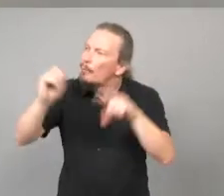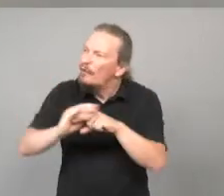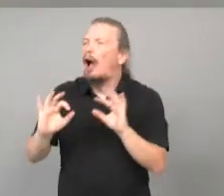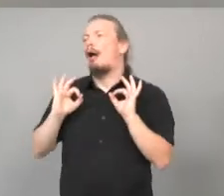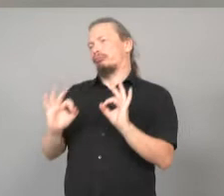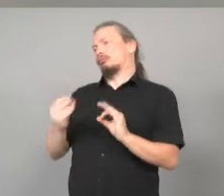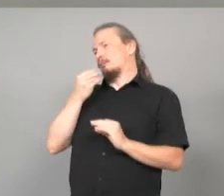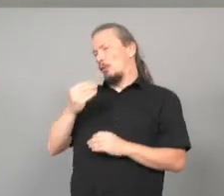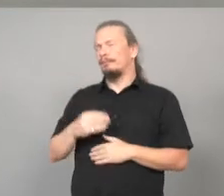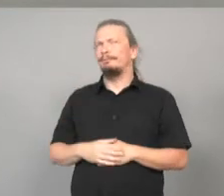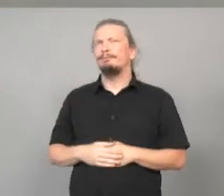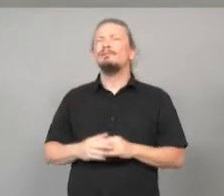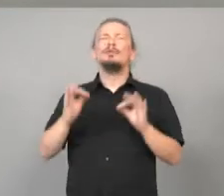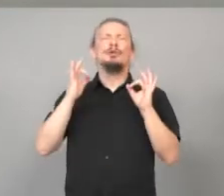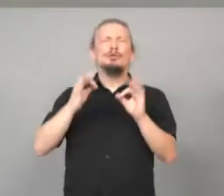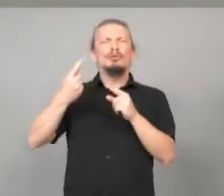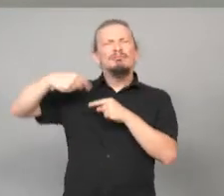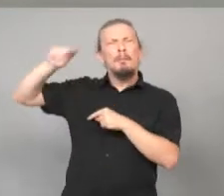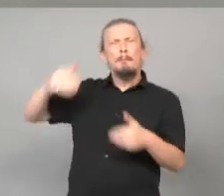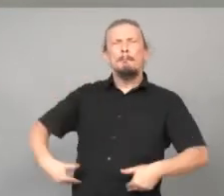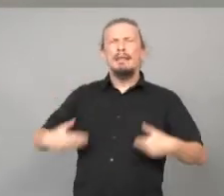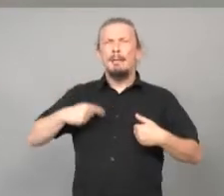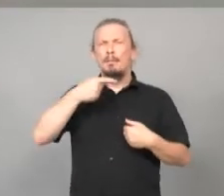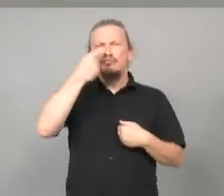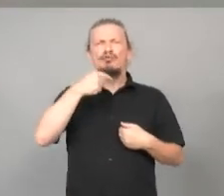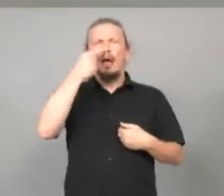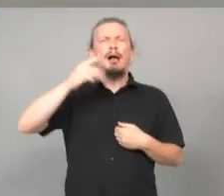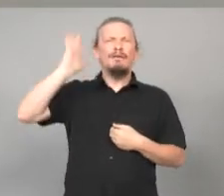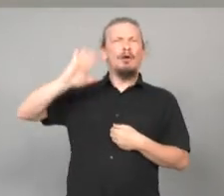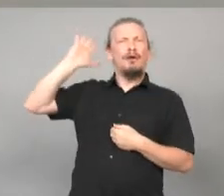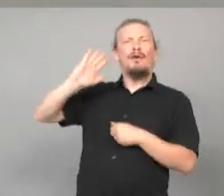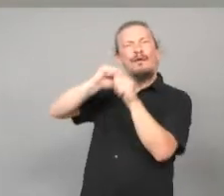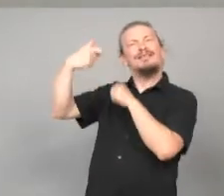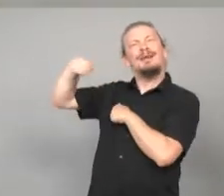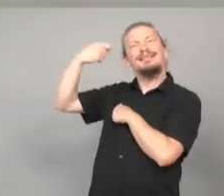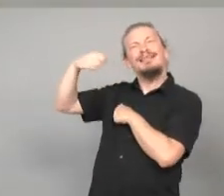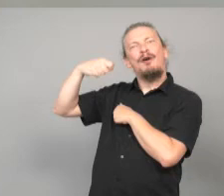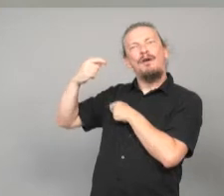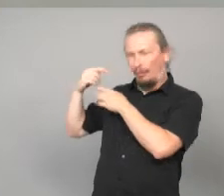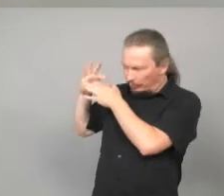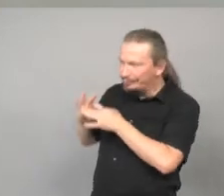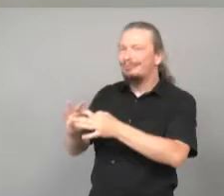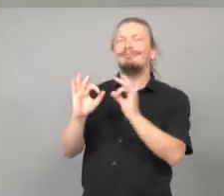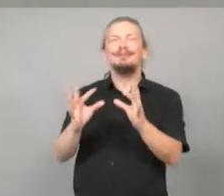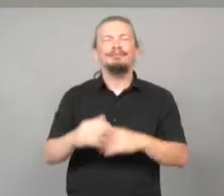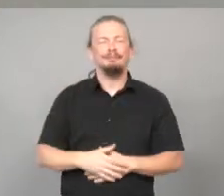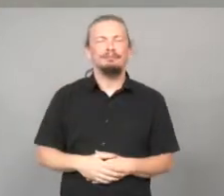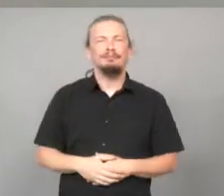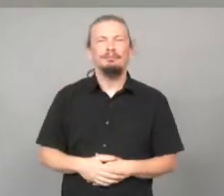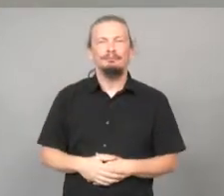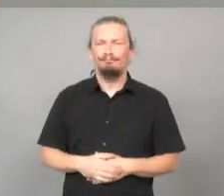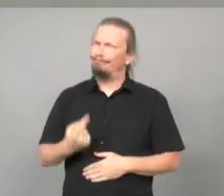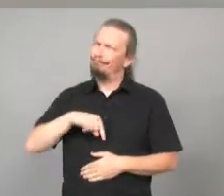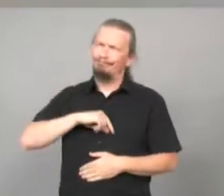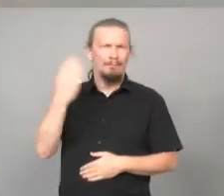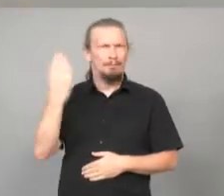continuité des travaux entamés par Christiane Bouchard, l'ancienne vice-présidente en charge du climat et ses équipes. Nous avons besoin